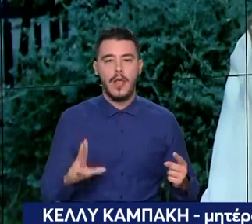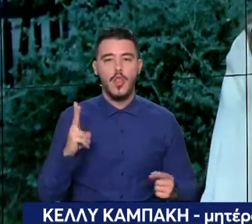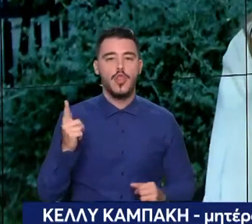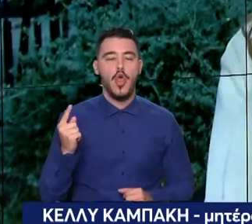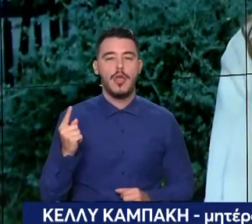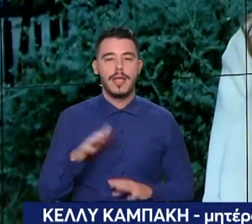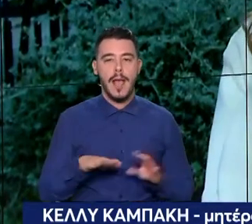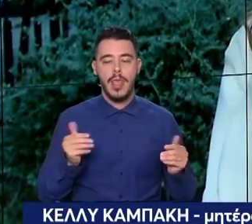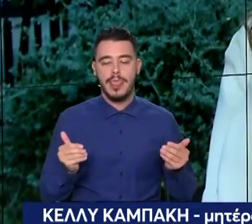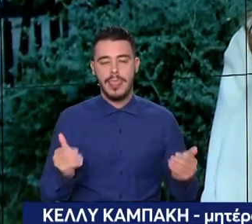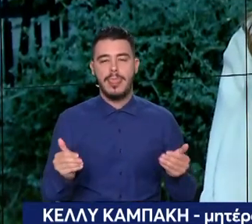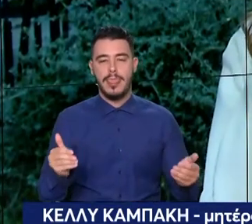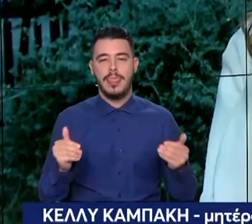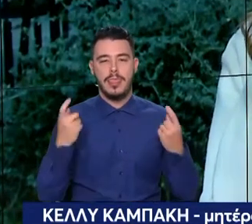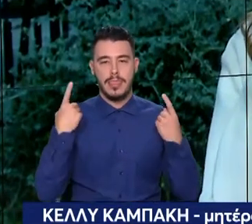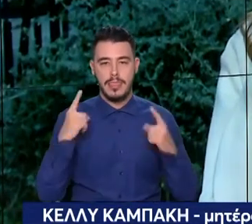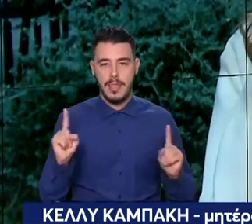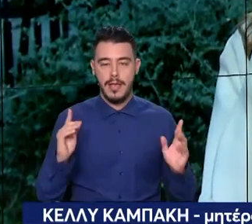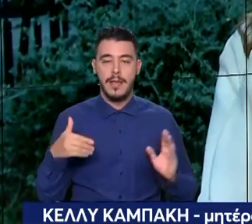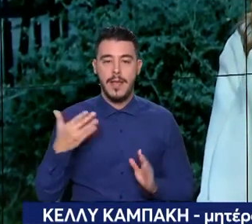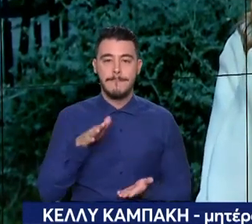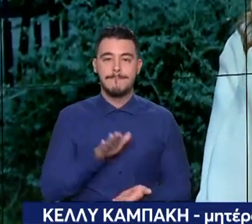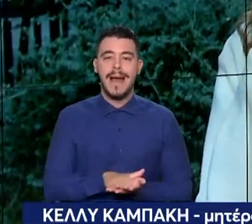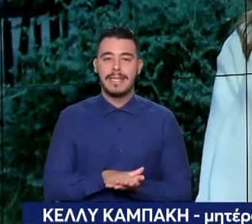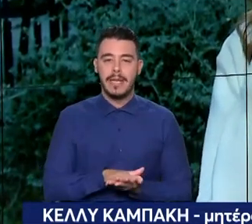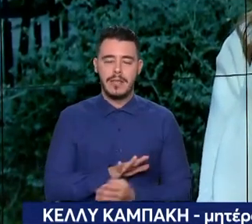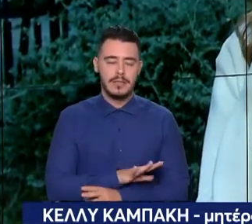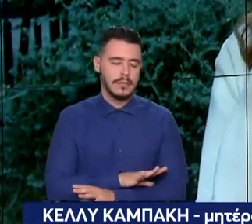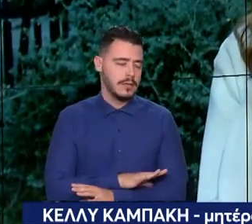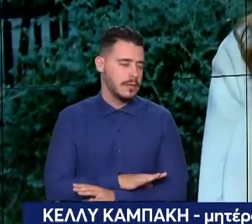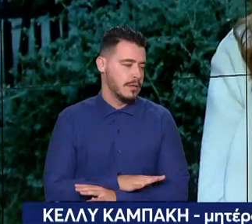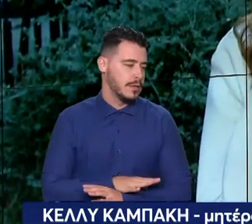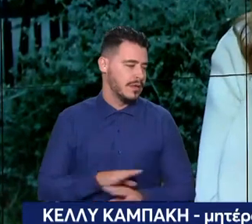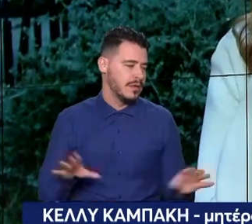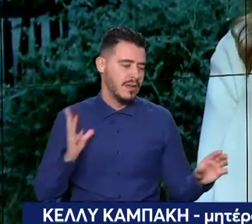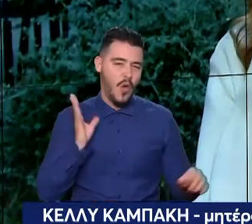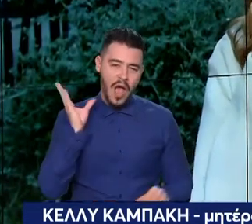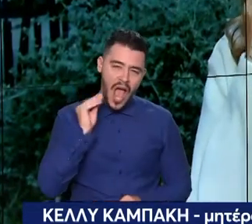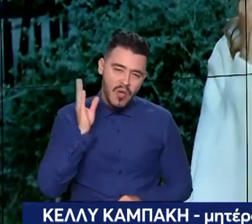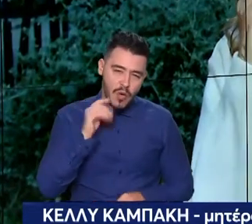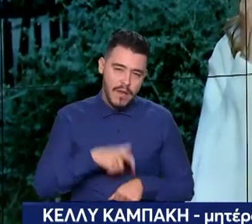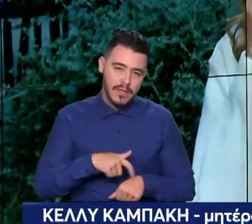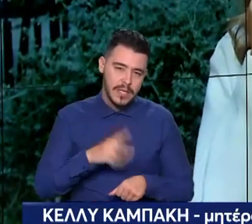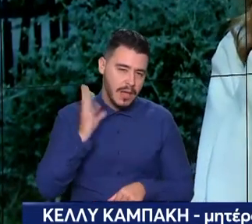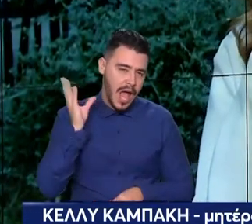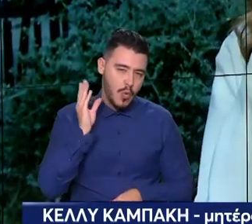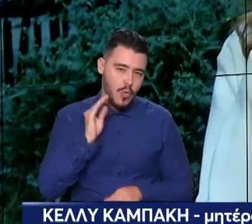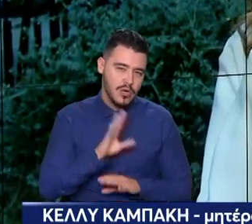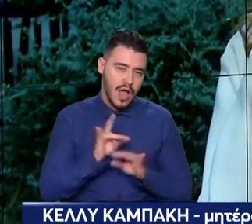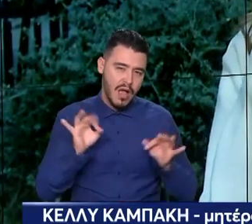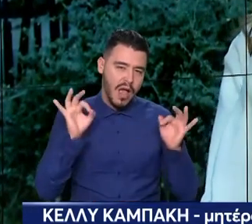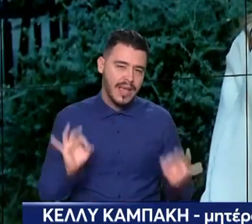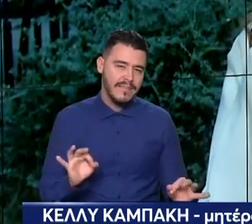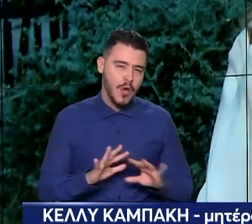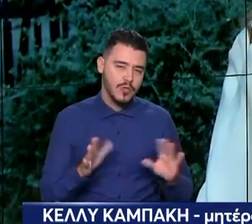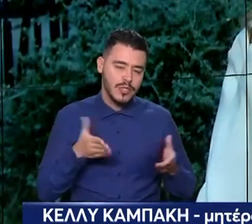θα ξεκινήσει η δίκη. Μετά ξεκίνησαν οι μάρτυρες. Ένα μαρτύριο πραγματικά. Δηλαδή να ακούς να σου λένε δευτερόλεπτο προς δευτερόλεπτο τι συνέβη